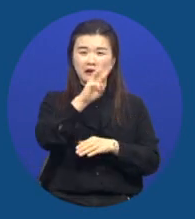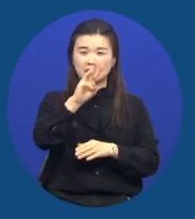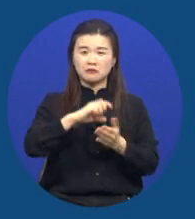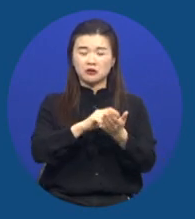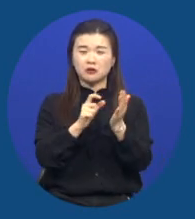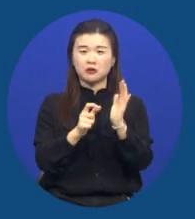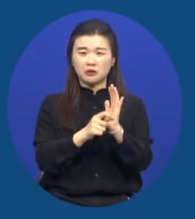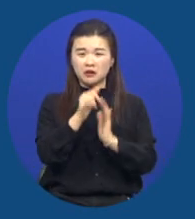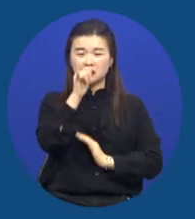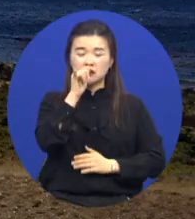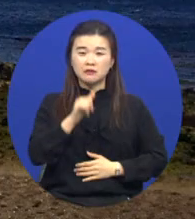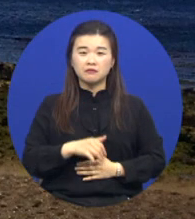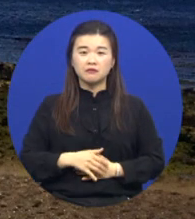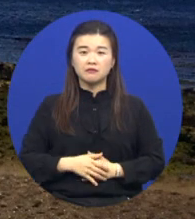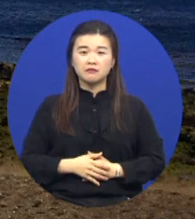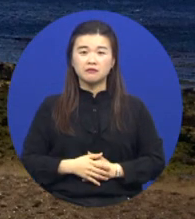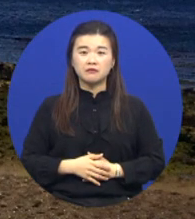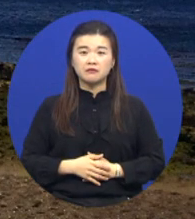일겠습니다